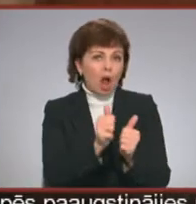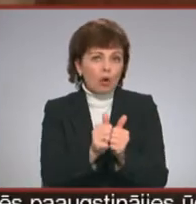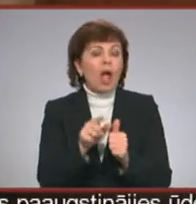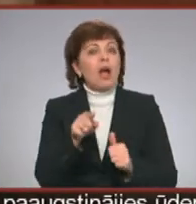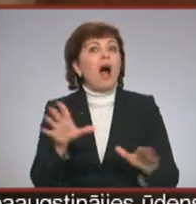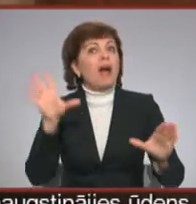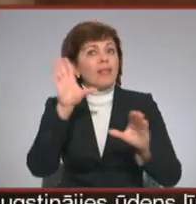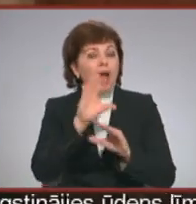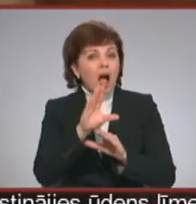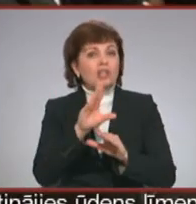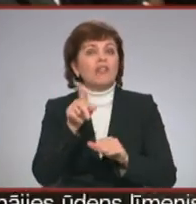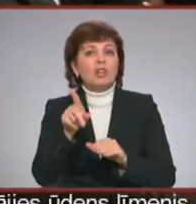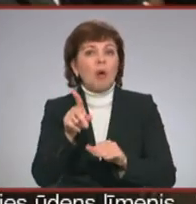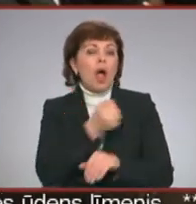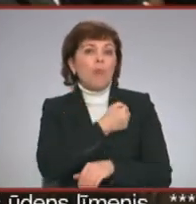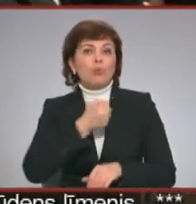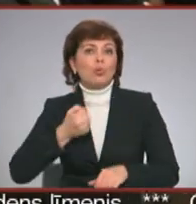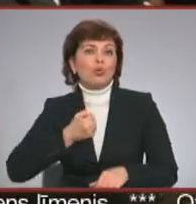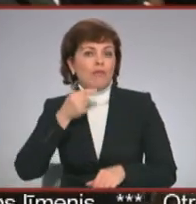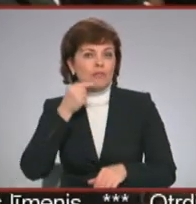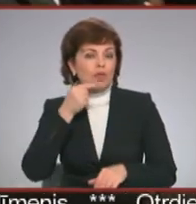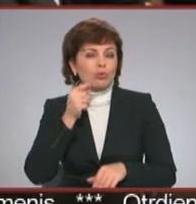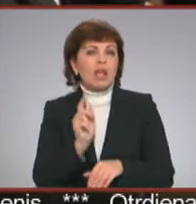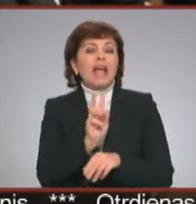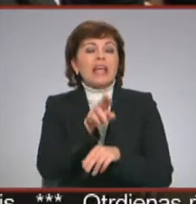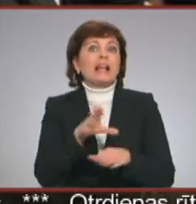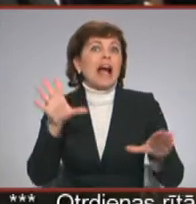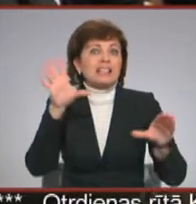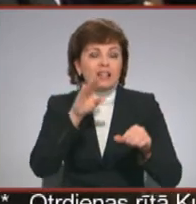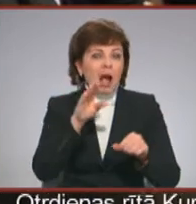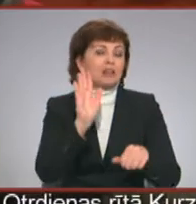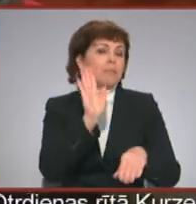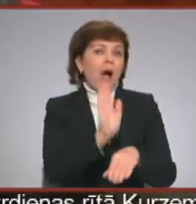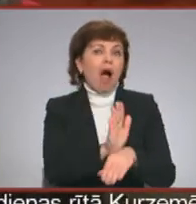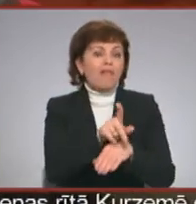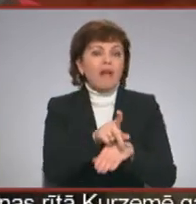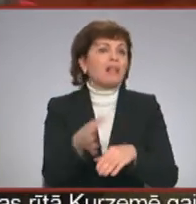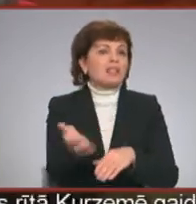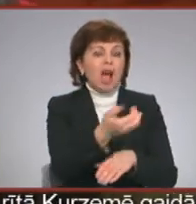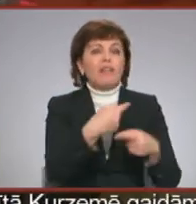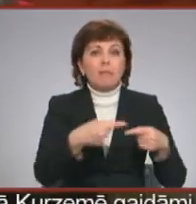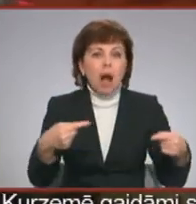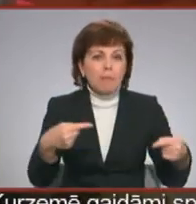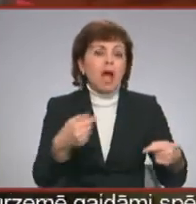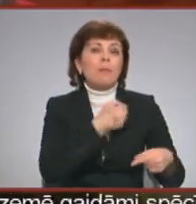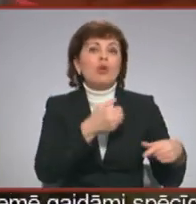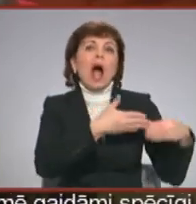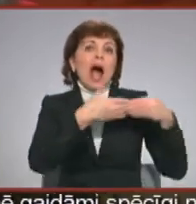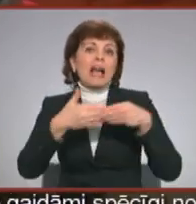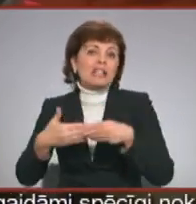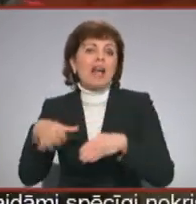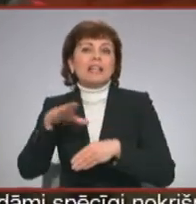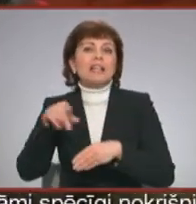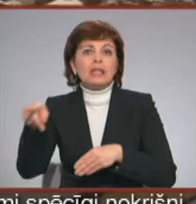vidū ieradās bruņoti vīri, kas steigšus lika savākt mantas un visu ģimeni aizveda uz tuvāko dzelzceļa staciju, no kurienes